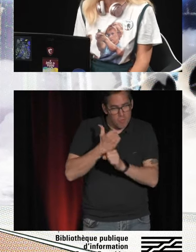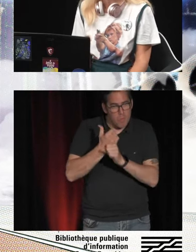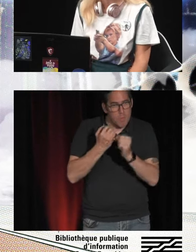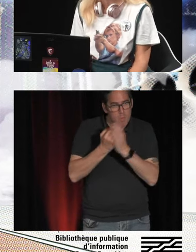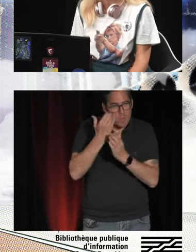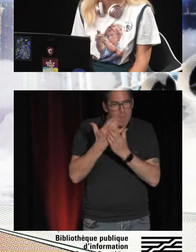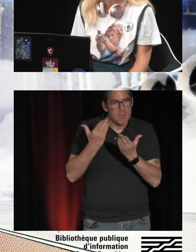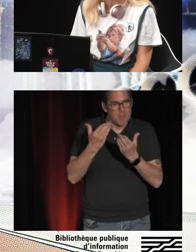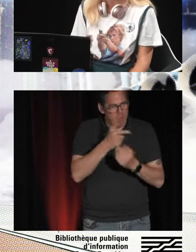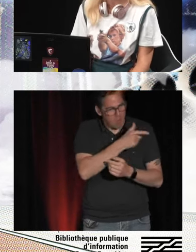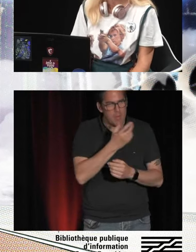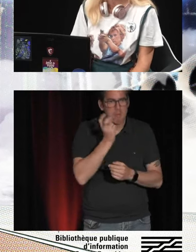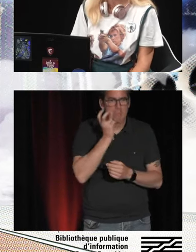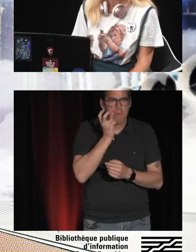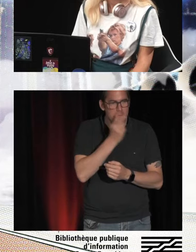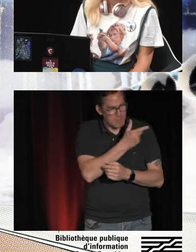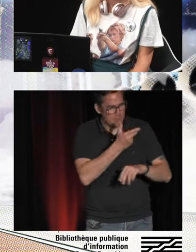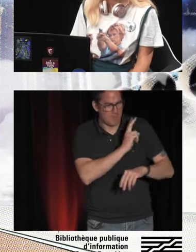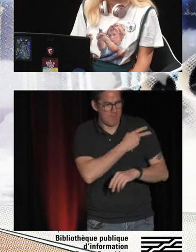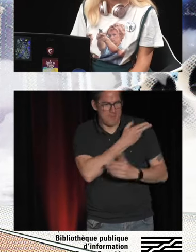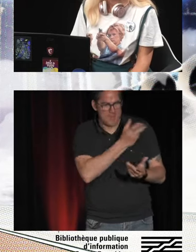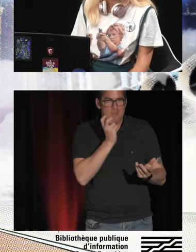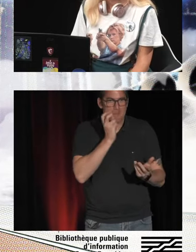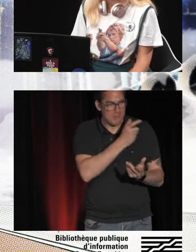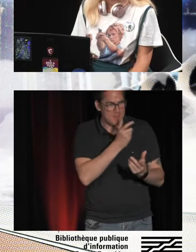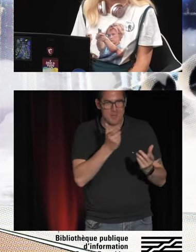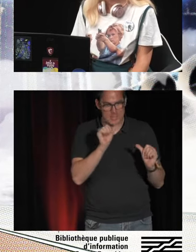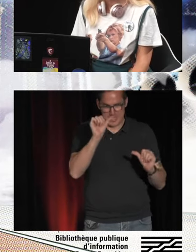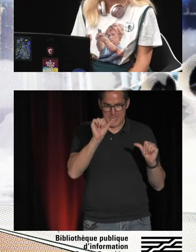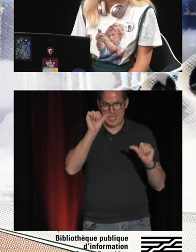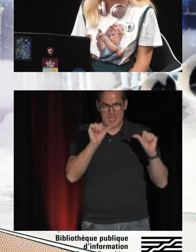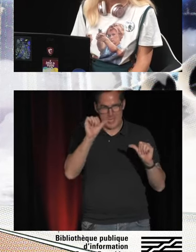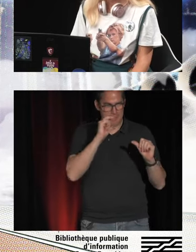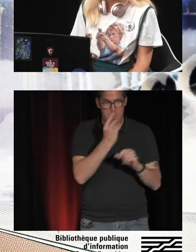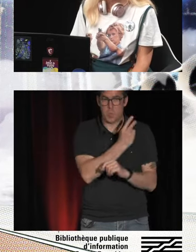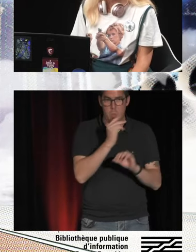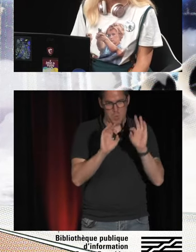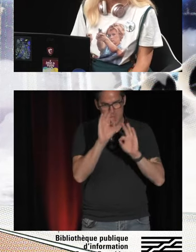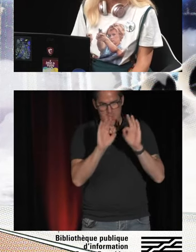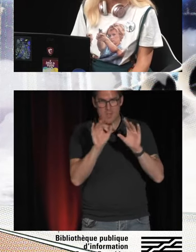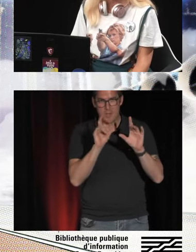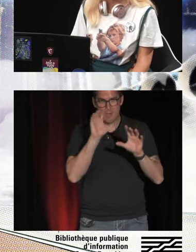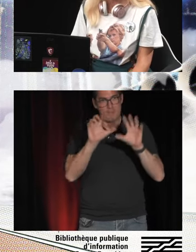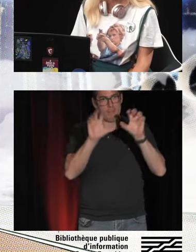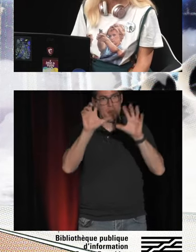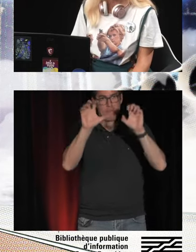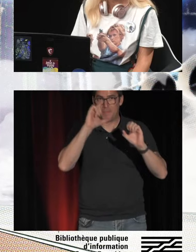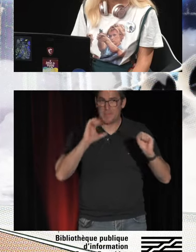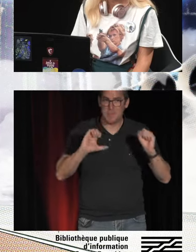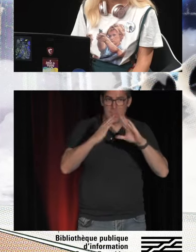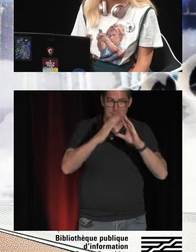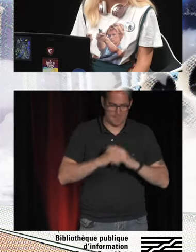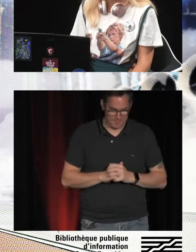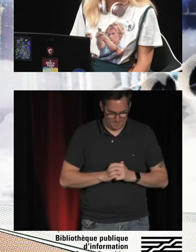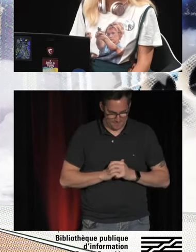en coop avec le capitaine, vous contrôlez les deux personnages. Et il faut donc monter, escalader cette montagne.